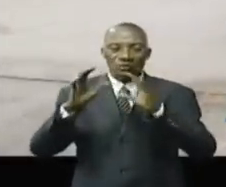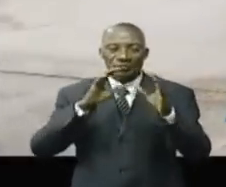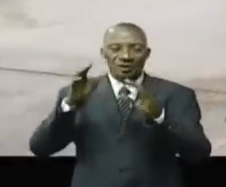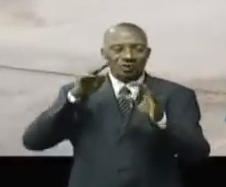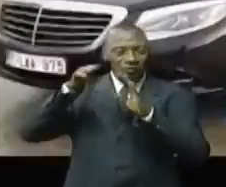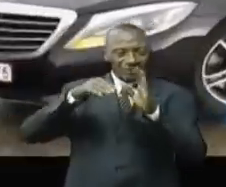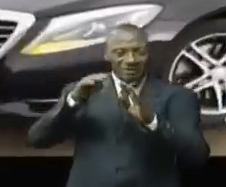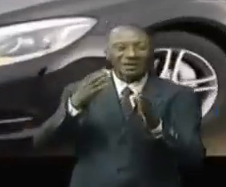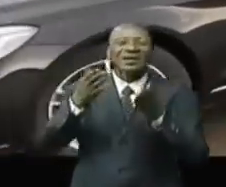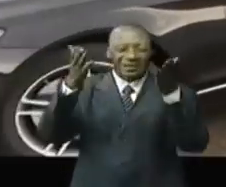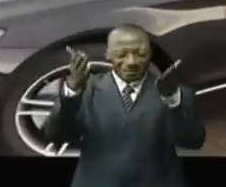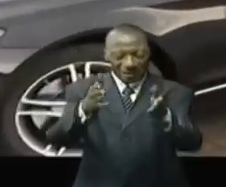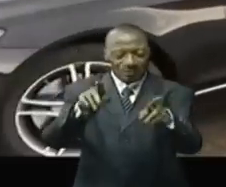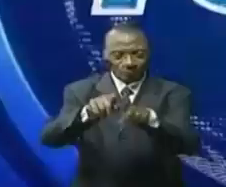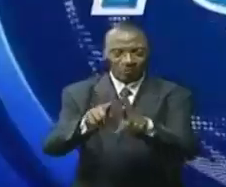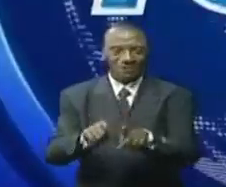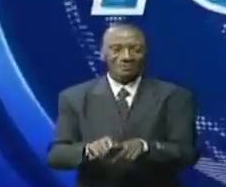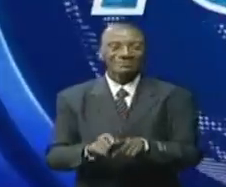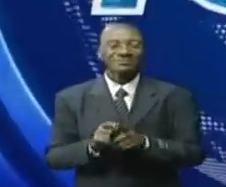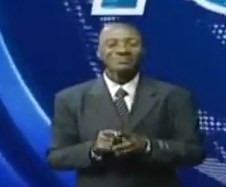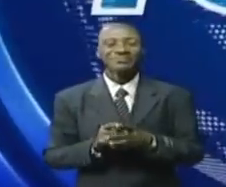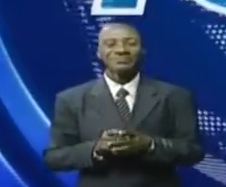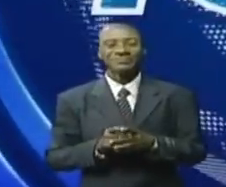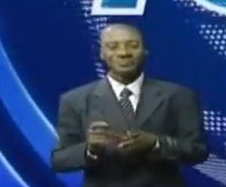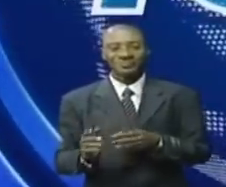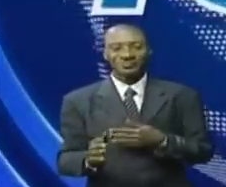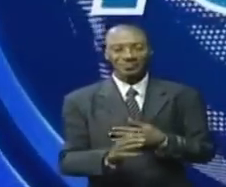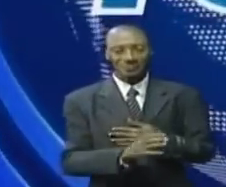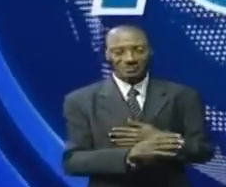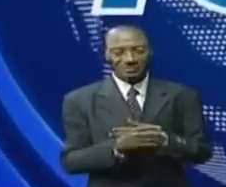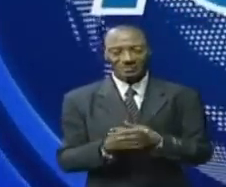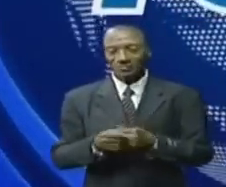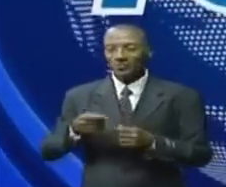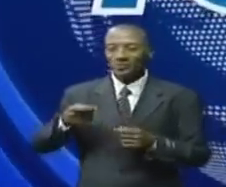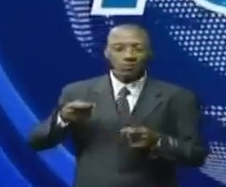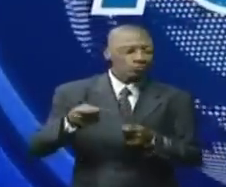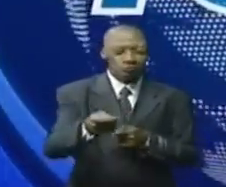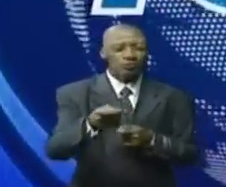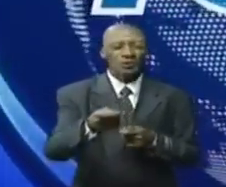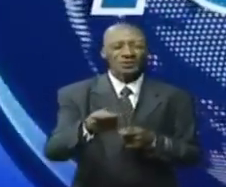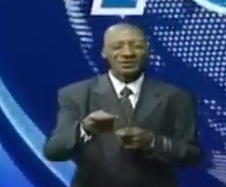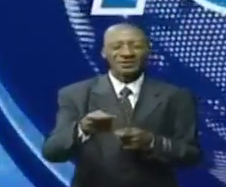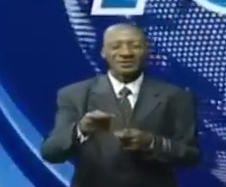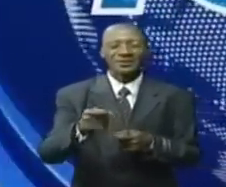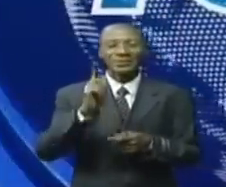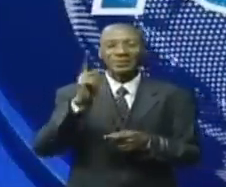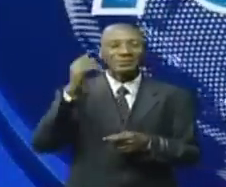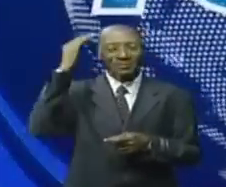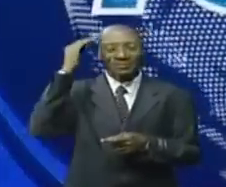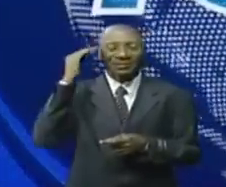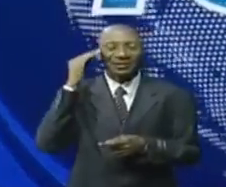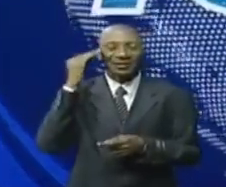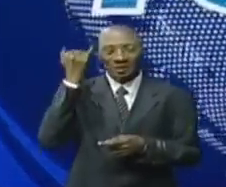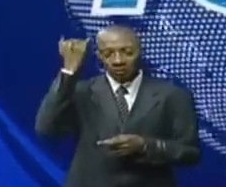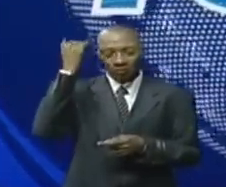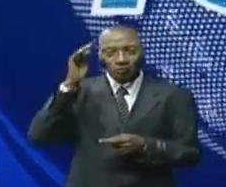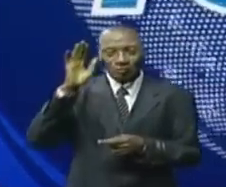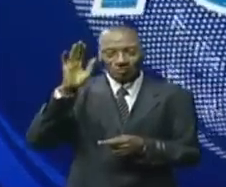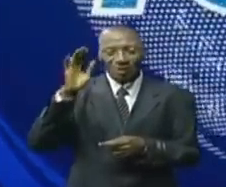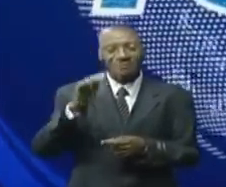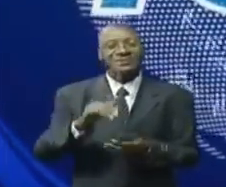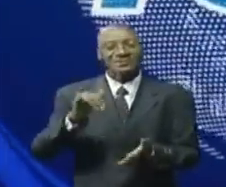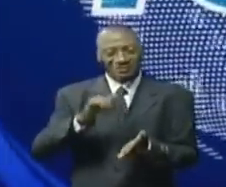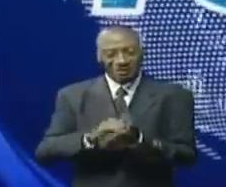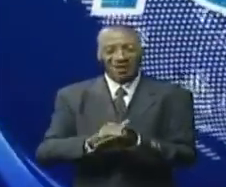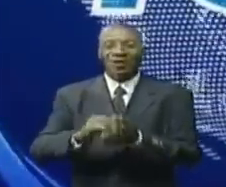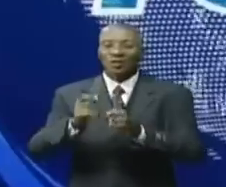Médias, Patrick Muyaya. L'assassinat de Patrice Emery Lumumba, on en parle toujours dans ces journaux, un crime de guerre.